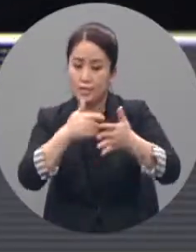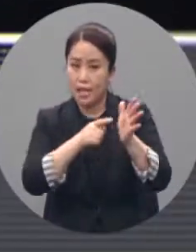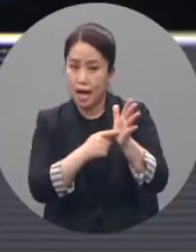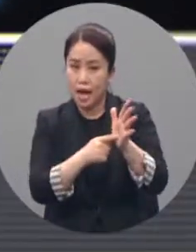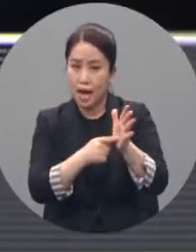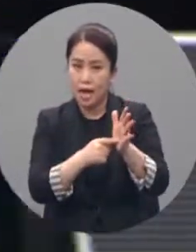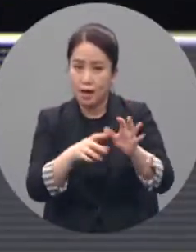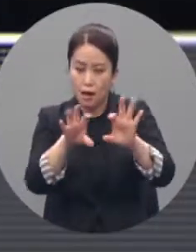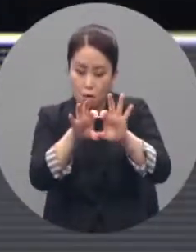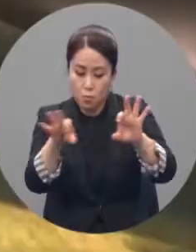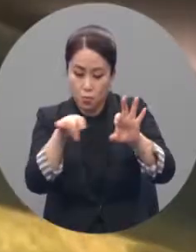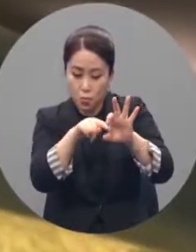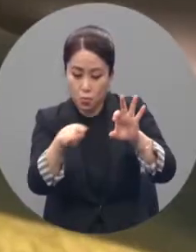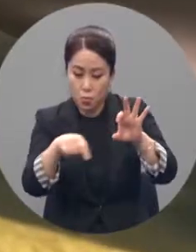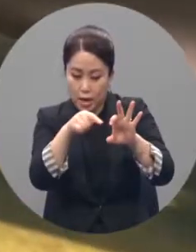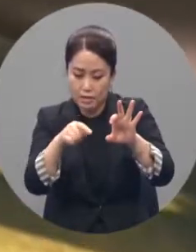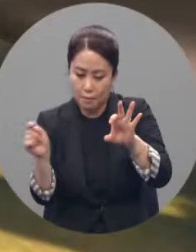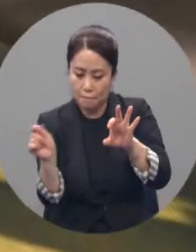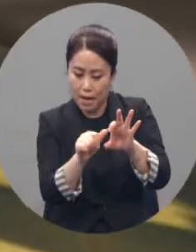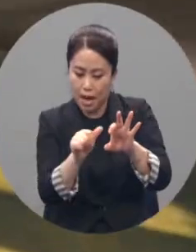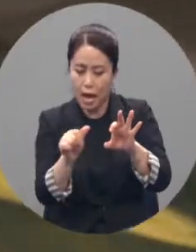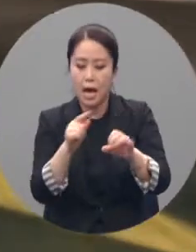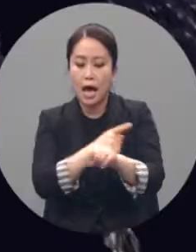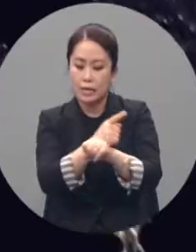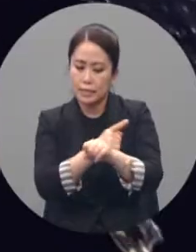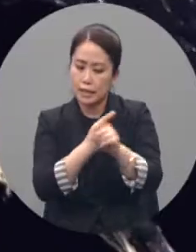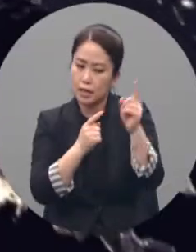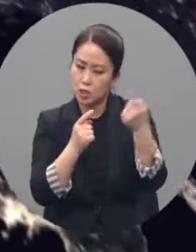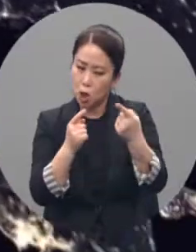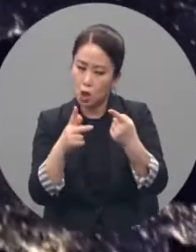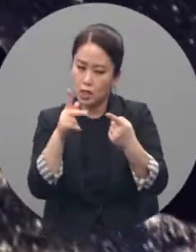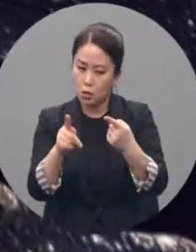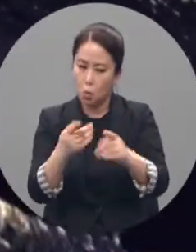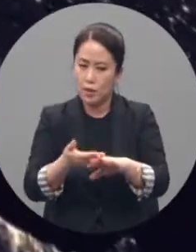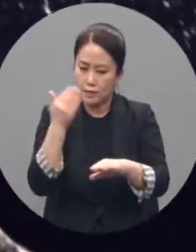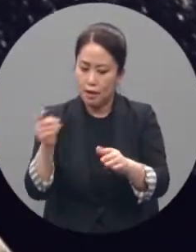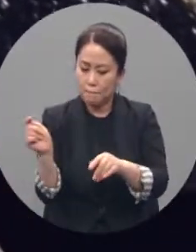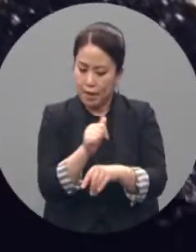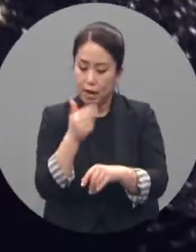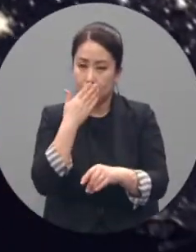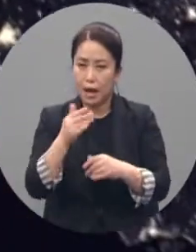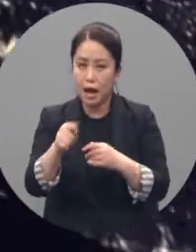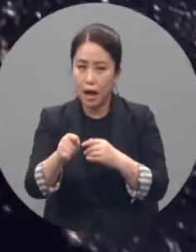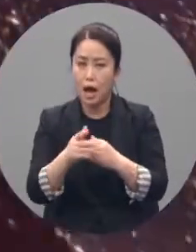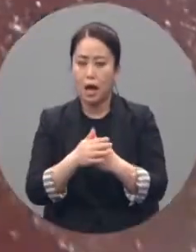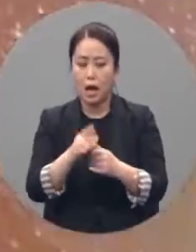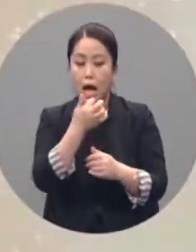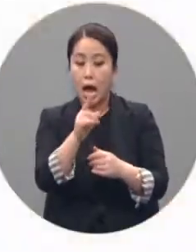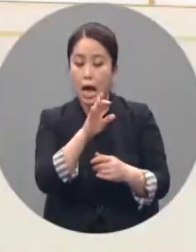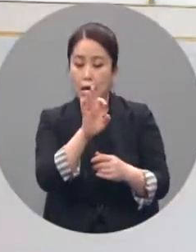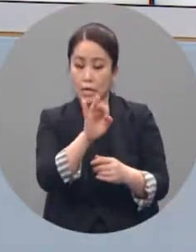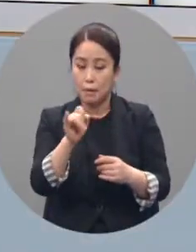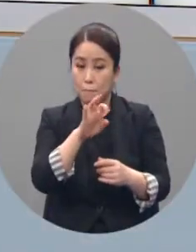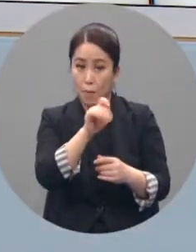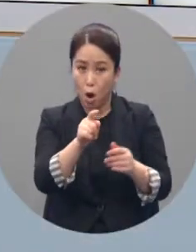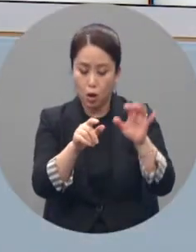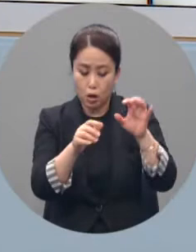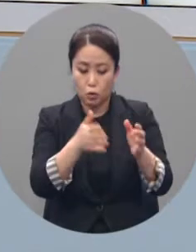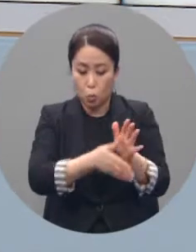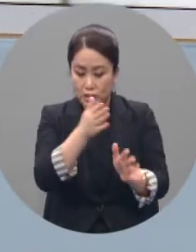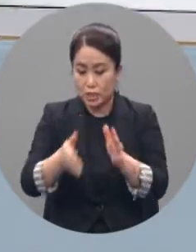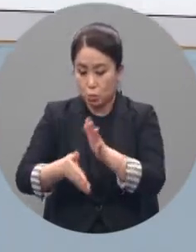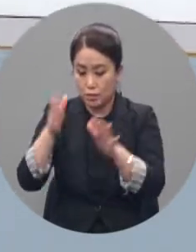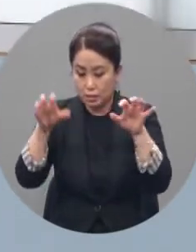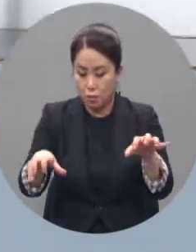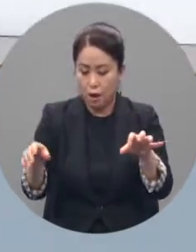구조인데 시속 1000km가 넘는 속도를 낼 수 있습니다. 하이퍼루프가 도시간 장거리 이동수단이라면 박형준